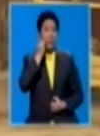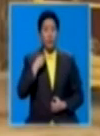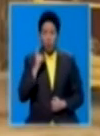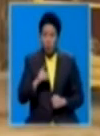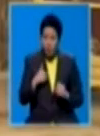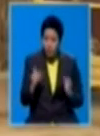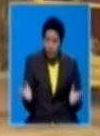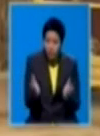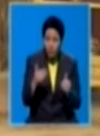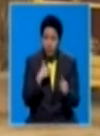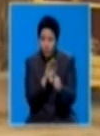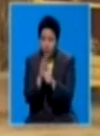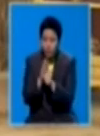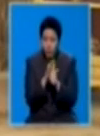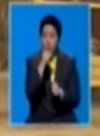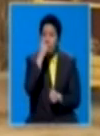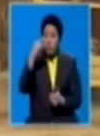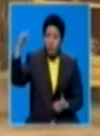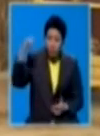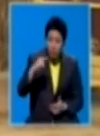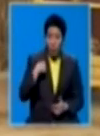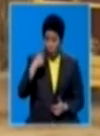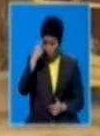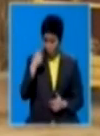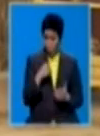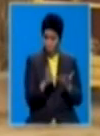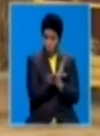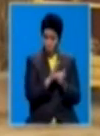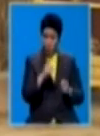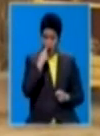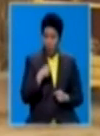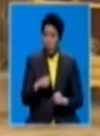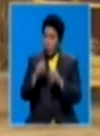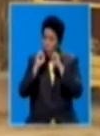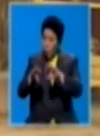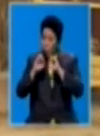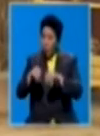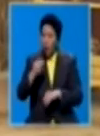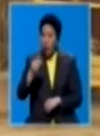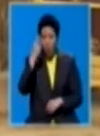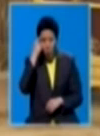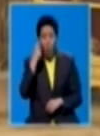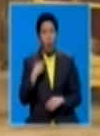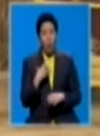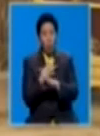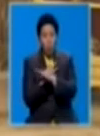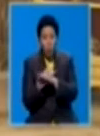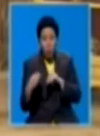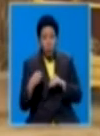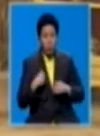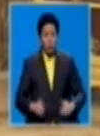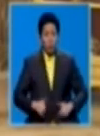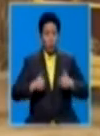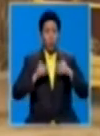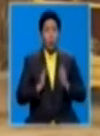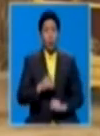ส่งเสริมให้นักท่องเที่ยวเหล่านั้นได้เรียนรู้วัฒนธรรมไทยที่ดีงามได้เข้ามาสัมผัสวิถีชีวิตไทย